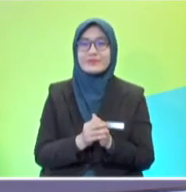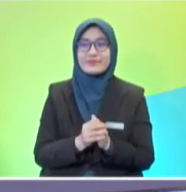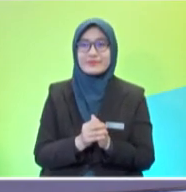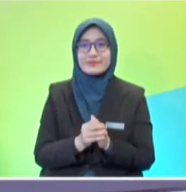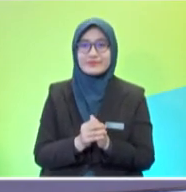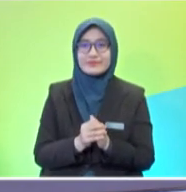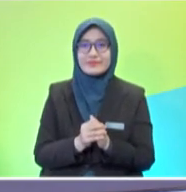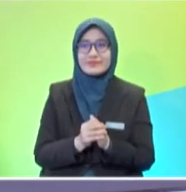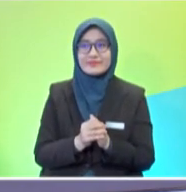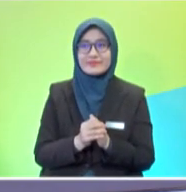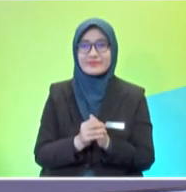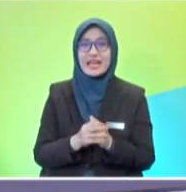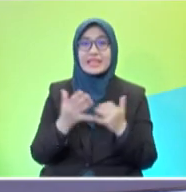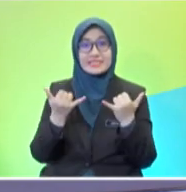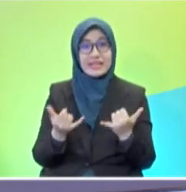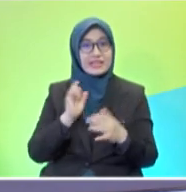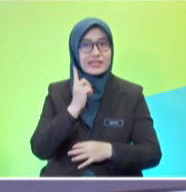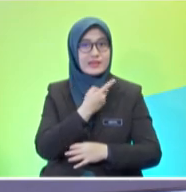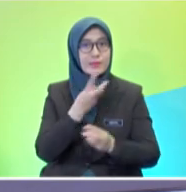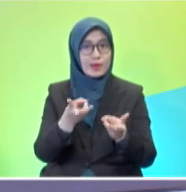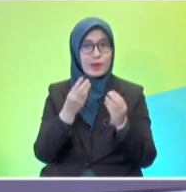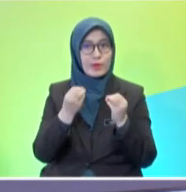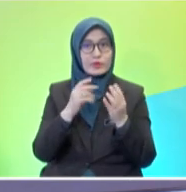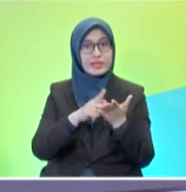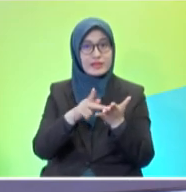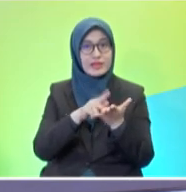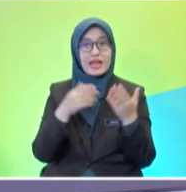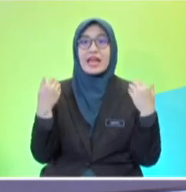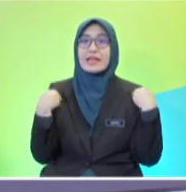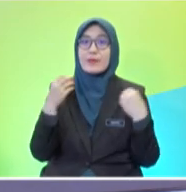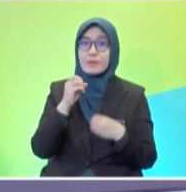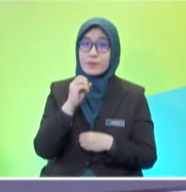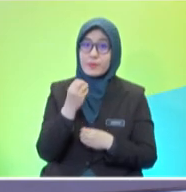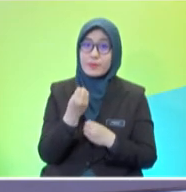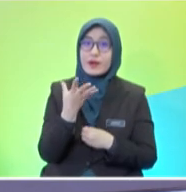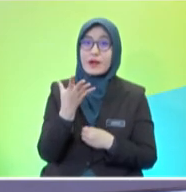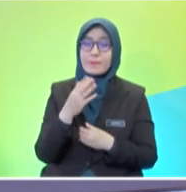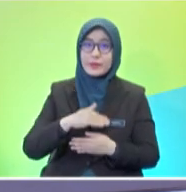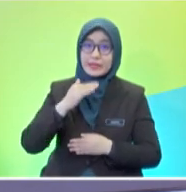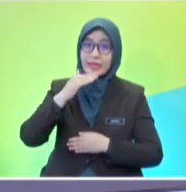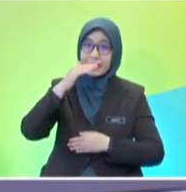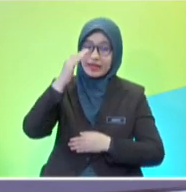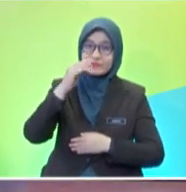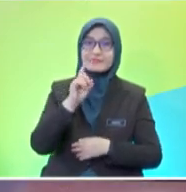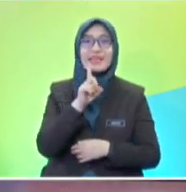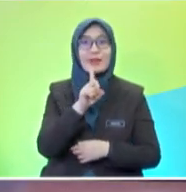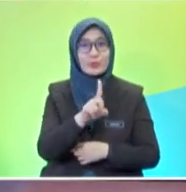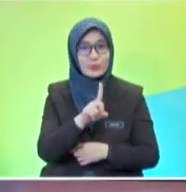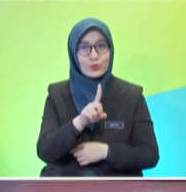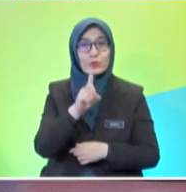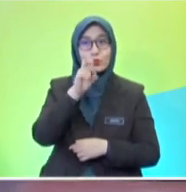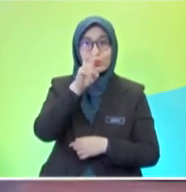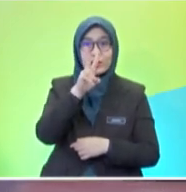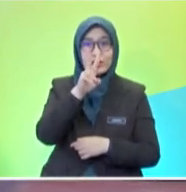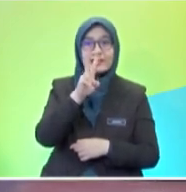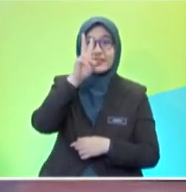Baiklah kita dulu Ada berapa tingkat sebenarnya kita kira sama-sama boleh sih satu dua